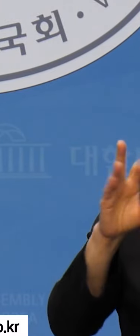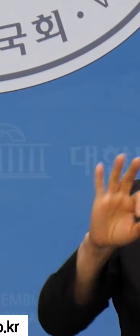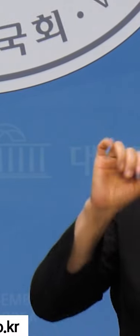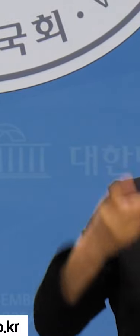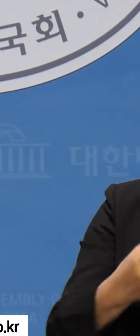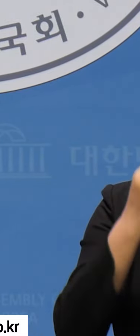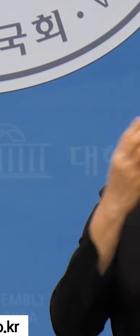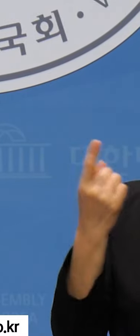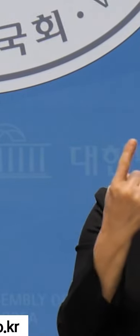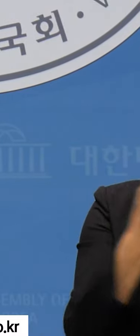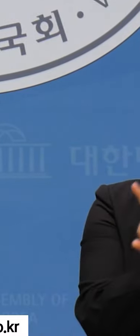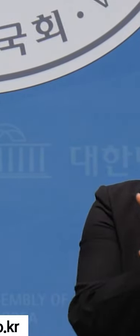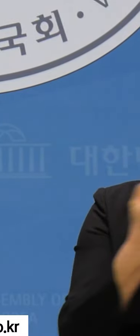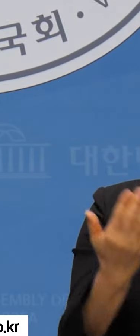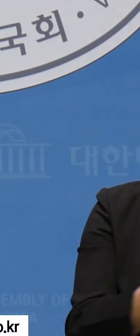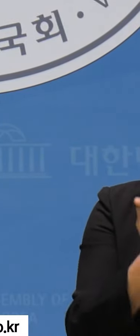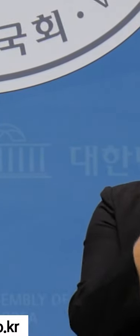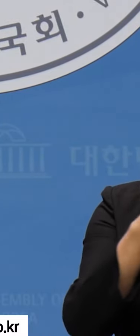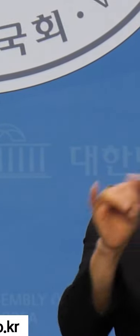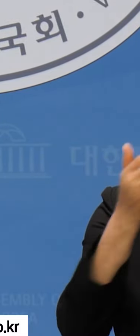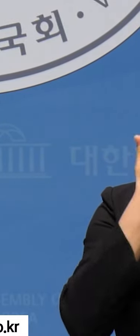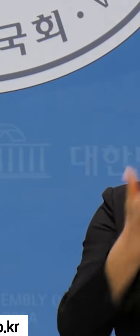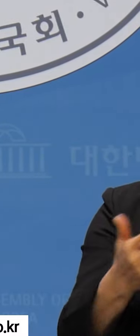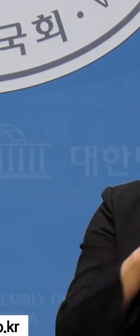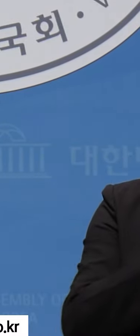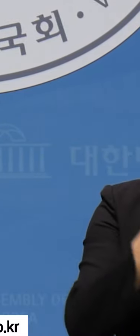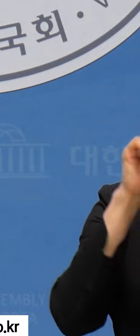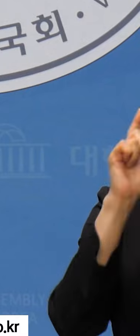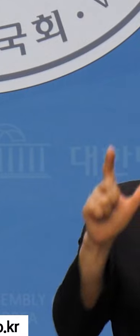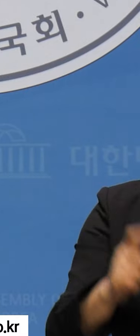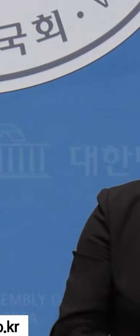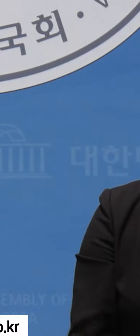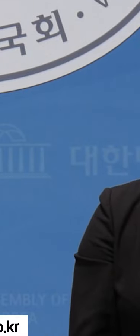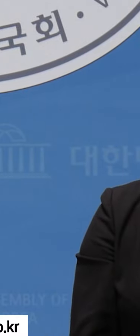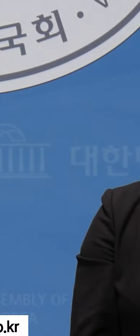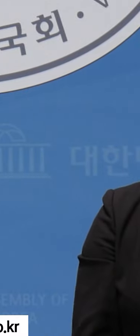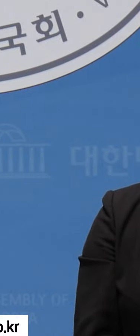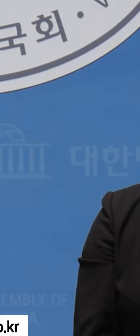바꾸고 발전시킬 사람으로 출마를 선언합니다